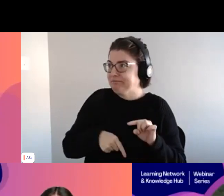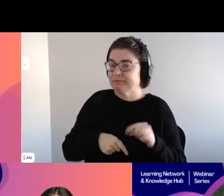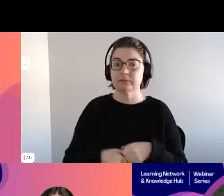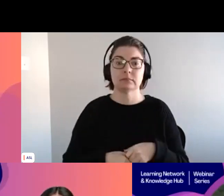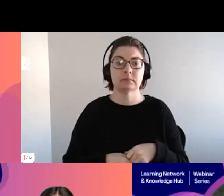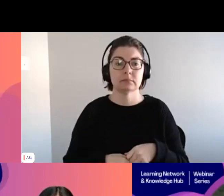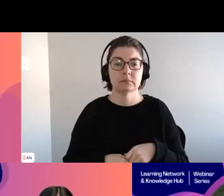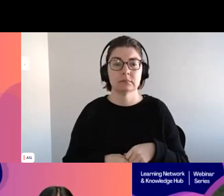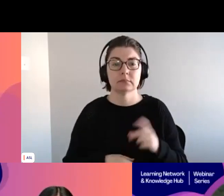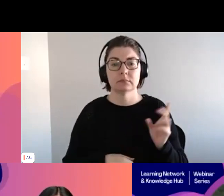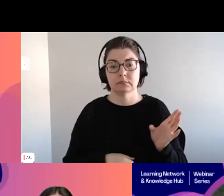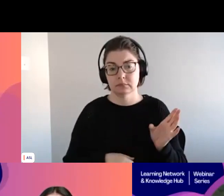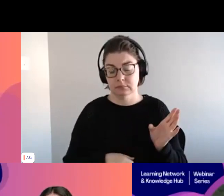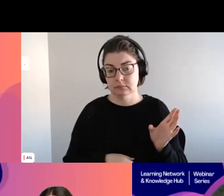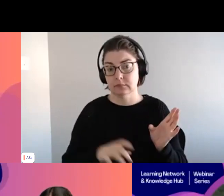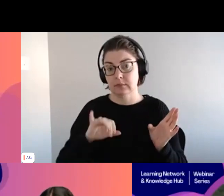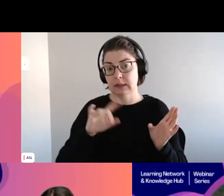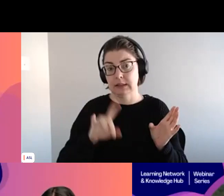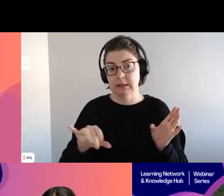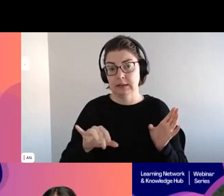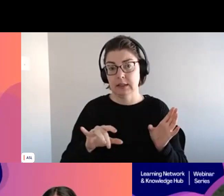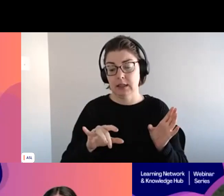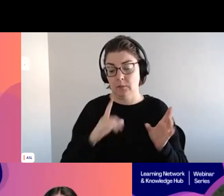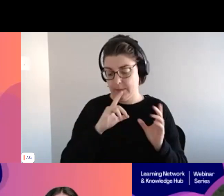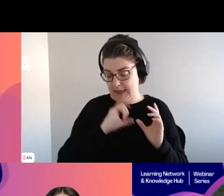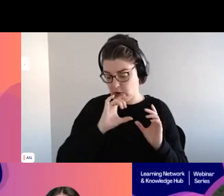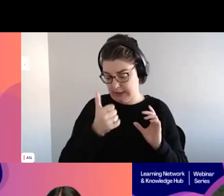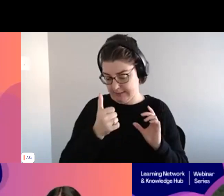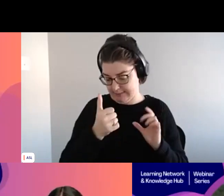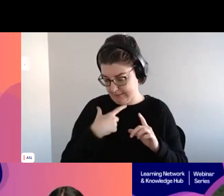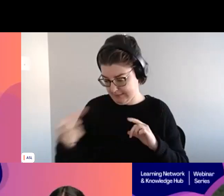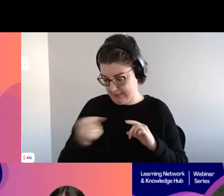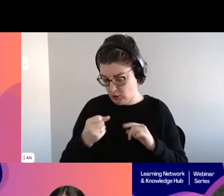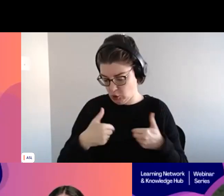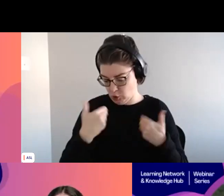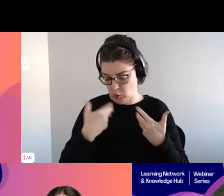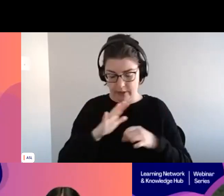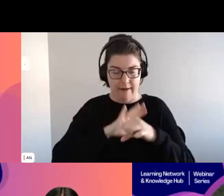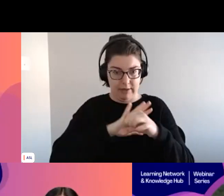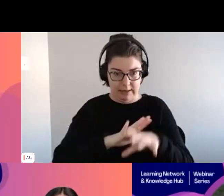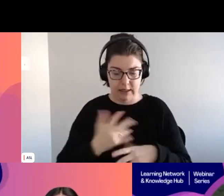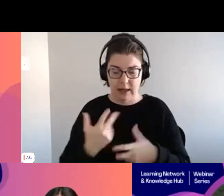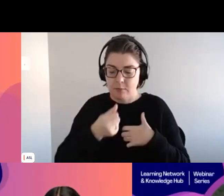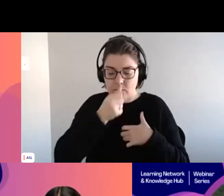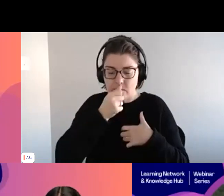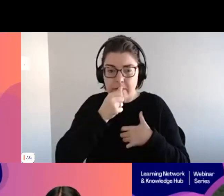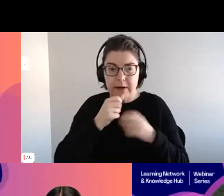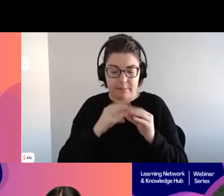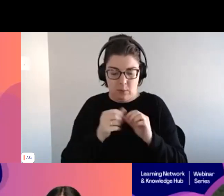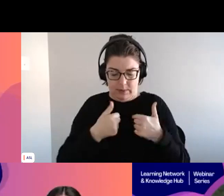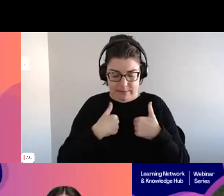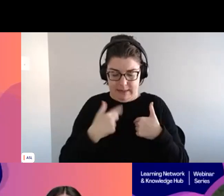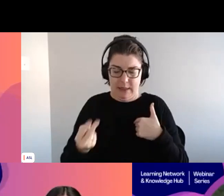que vous avez pas de voix moi aussi j'ai eu un défenseur des jeunes qui a travaillé avec moi et qui